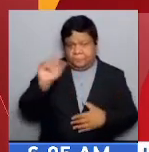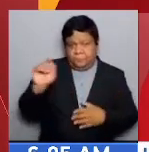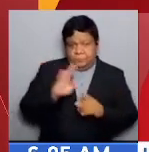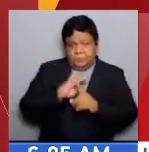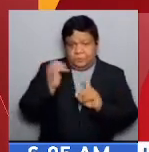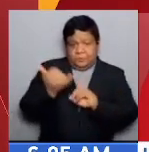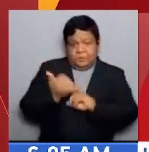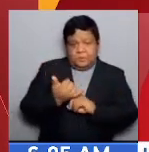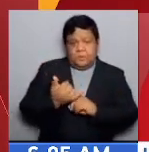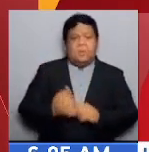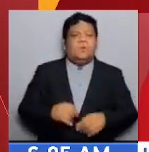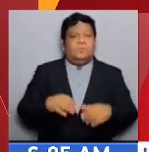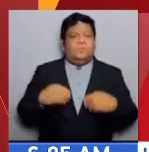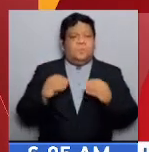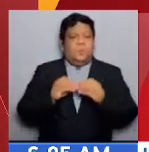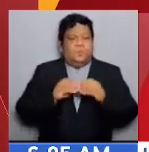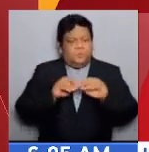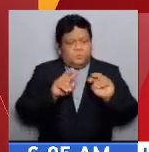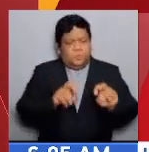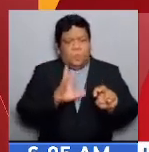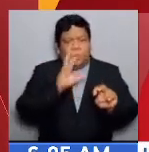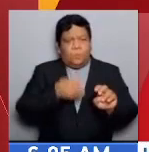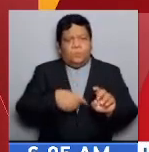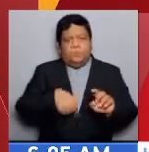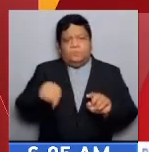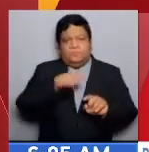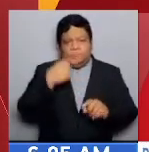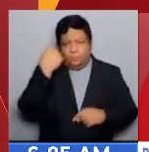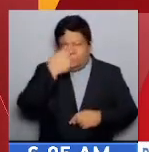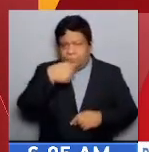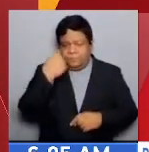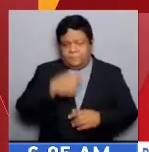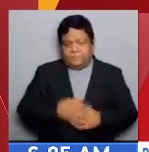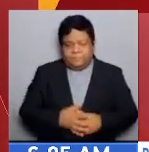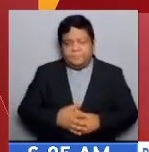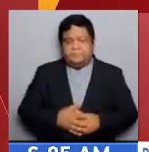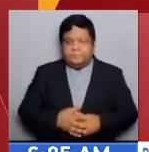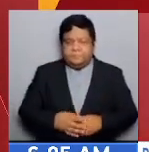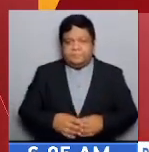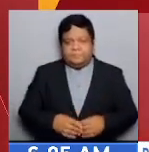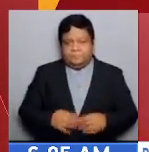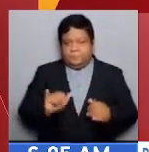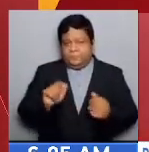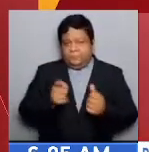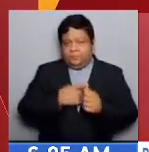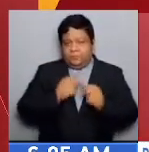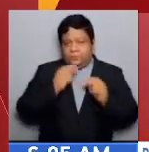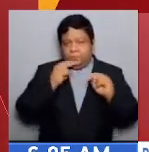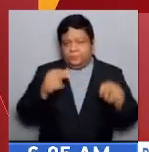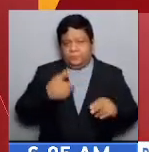pagkakakilanlan ng mga magnanakaw. Yan ang unang balita sa Quezon City. James Agustin, Bumpuso, para sa Pilipinas.